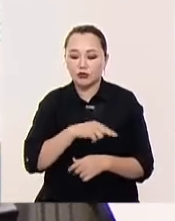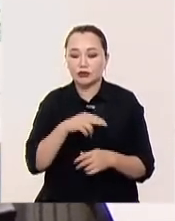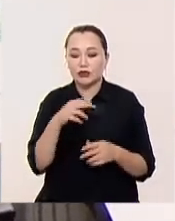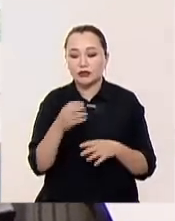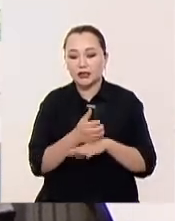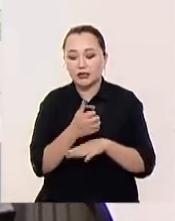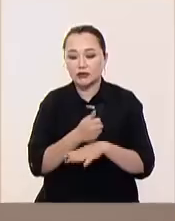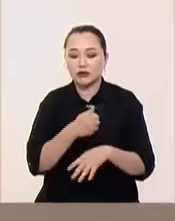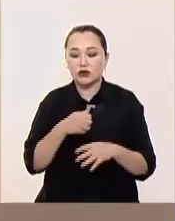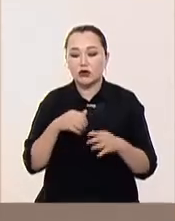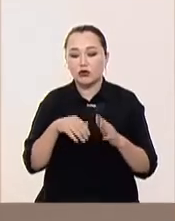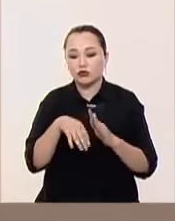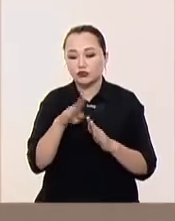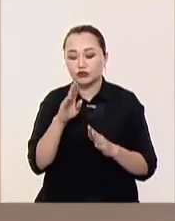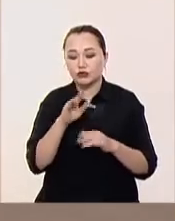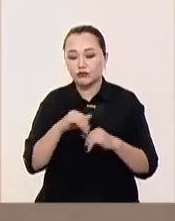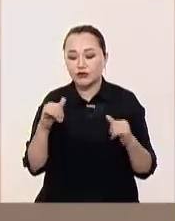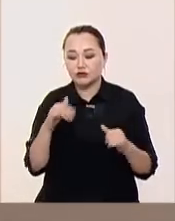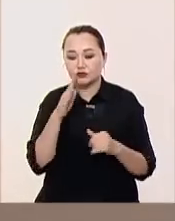көмек түсетіні сөзсіз.